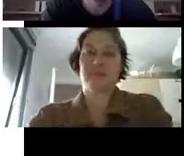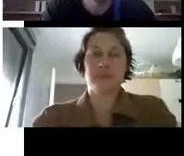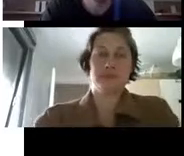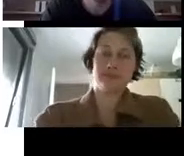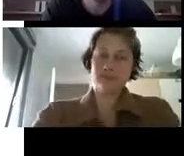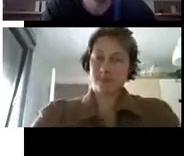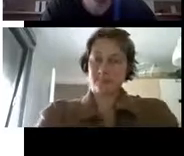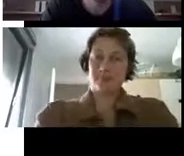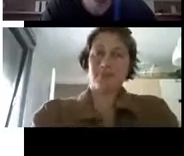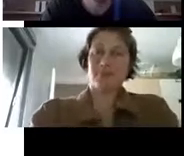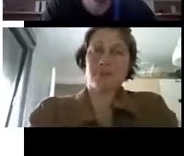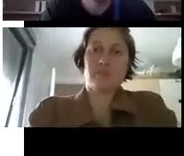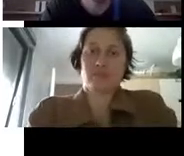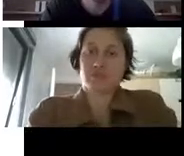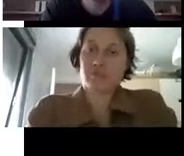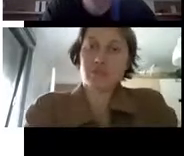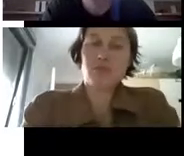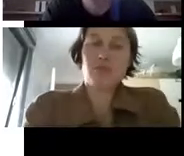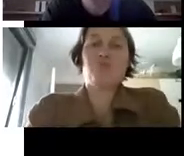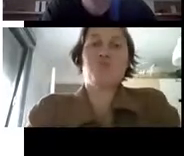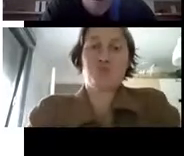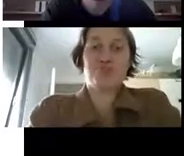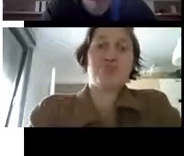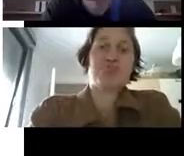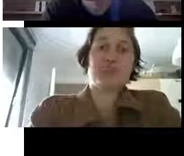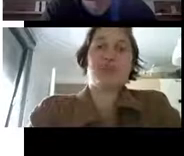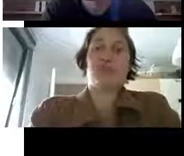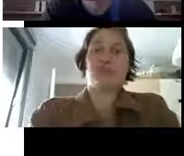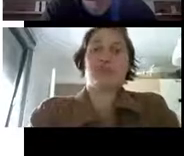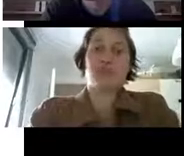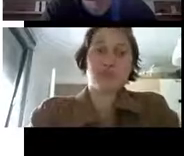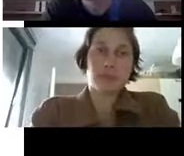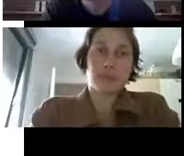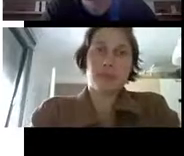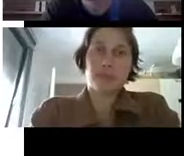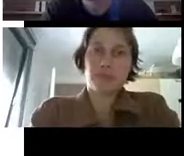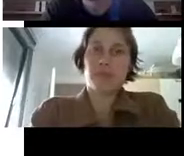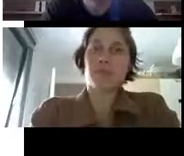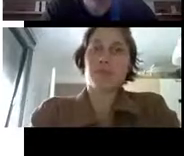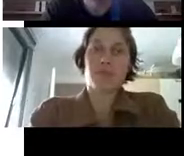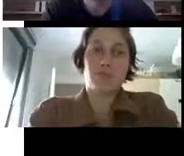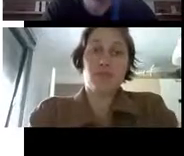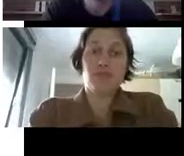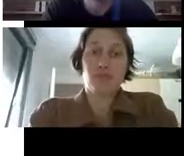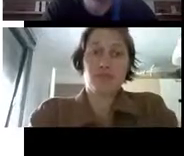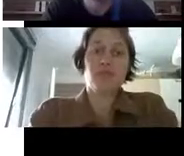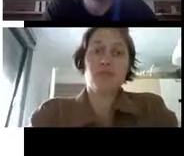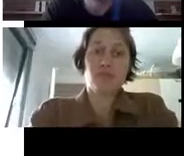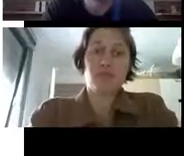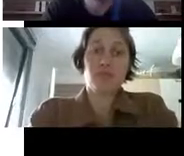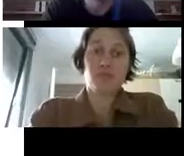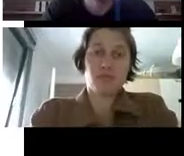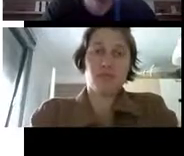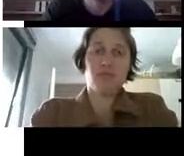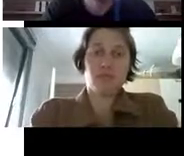te laten gebruiken. Of bubbel 1 speelt de hele dag in het springkasteel. Je laat het een nachtje rusten en de volgende dag kan daar de tweede bubbel in